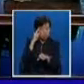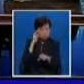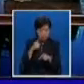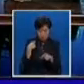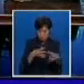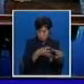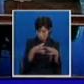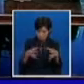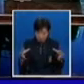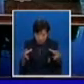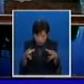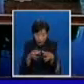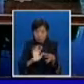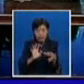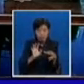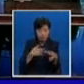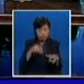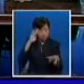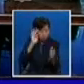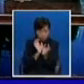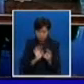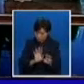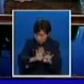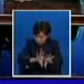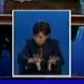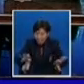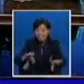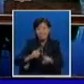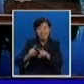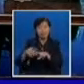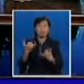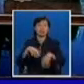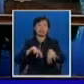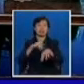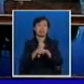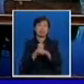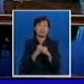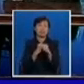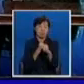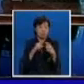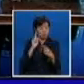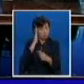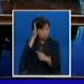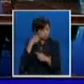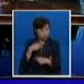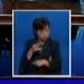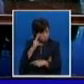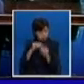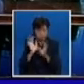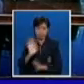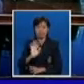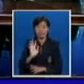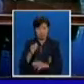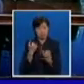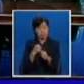ใกล้กันแล้วก็สามารถที่จะตรวจสอบได้มากขึ้นซึ่งก็ต้องพยายามต่อไปนะฮะไม่ให้มีการเอาอาวุธต่างๆมาใช้ ค่ะจริงๆแล้วคนที่เปิ